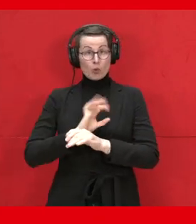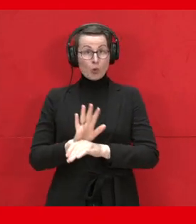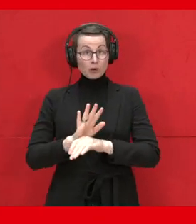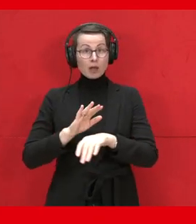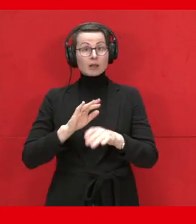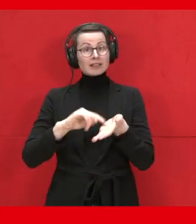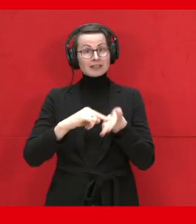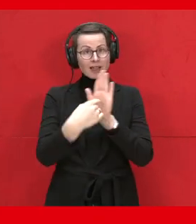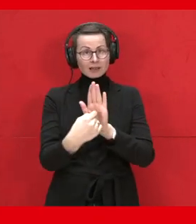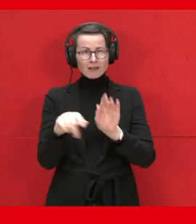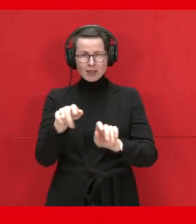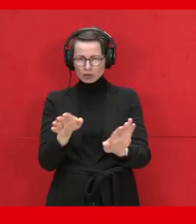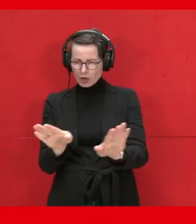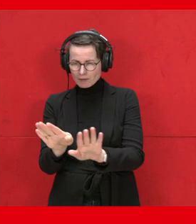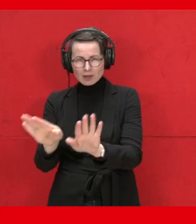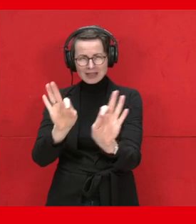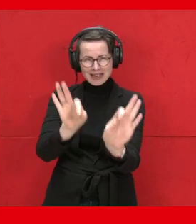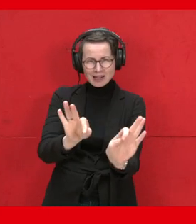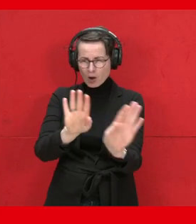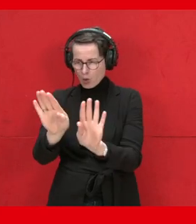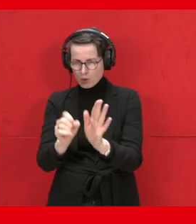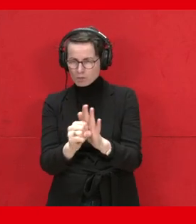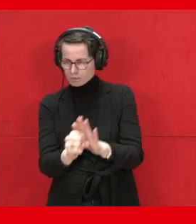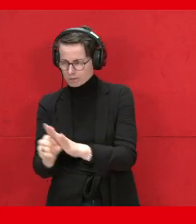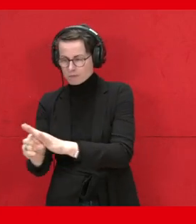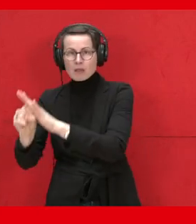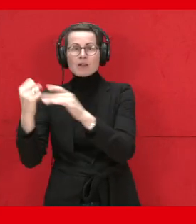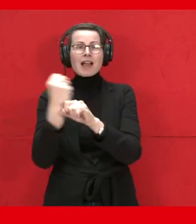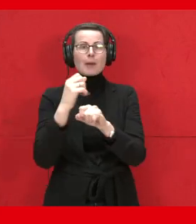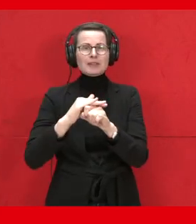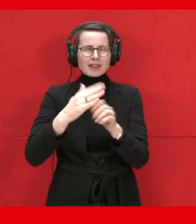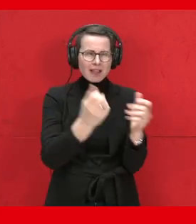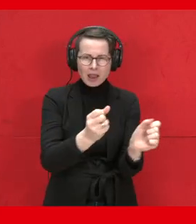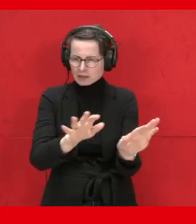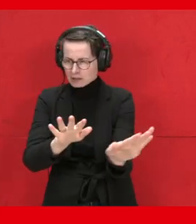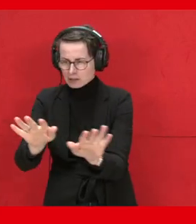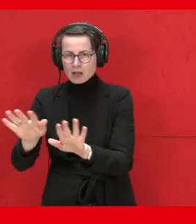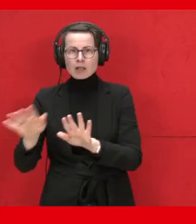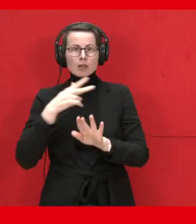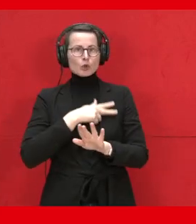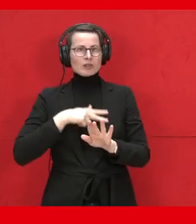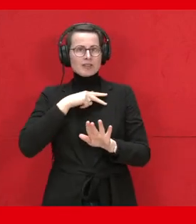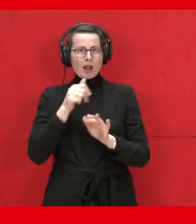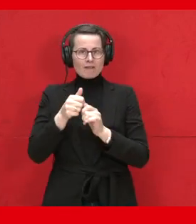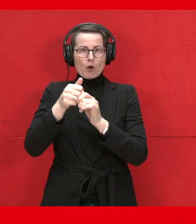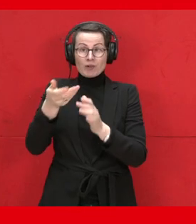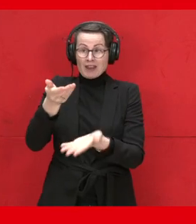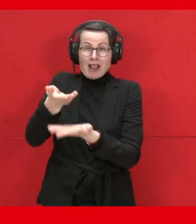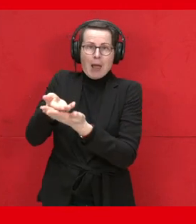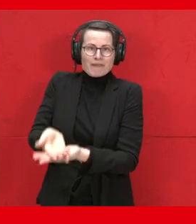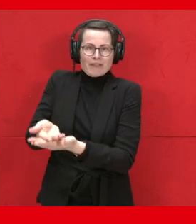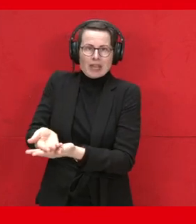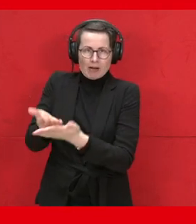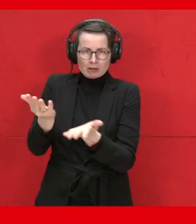die Wirtschaft so zielgenau wie möglich unterstützt wird, dass Arbeitsplätze erhalten, dass soziale Folgen abgefedert werden.